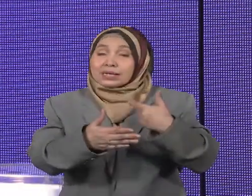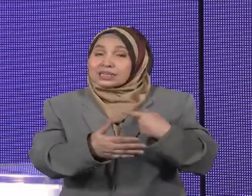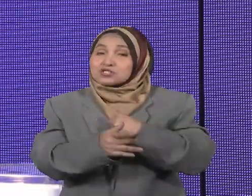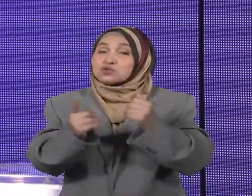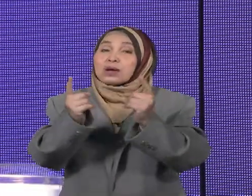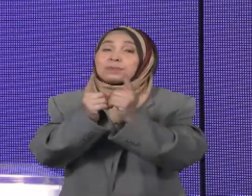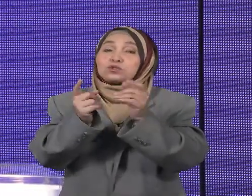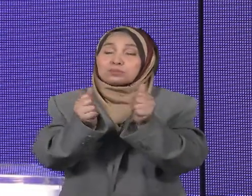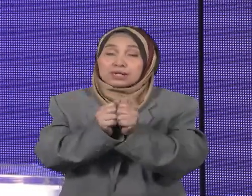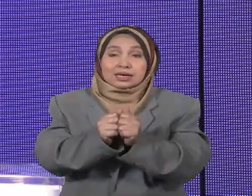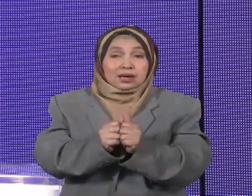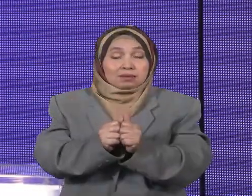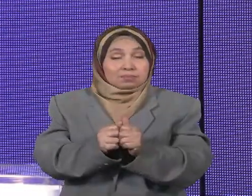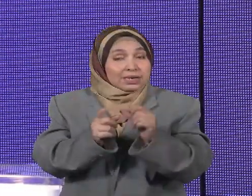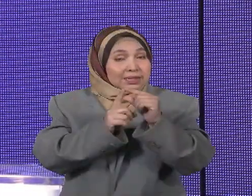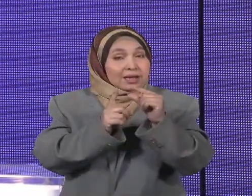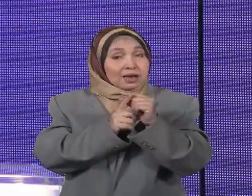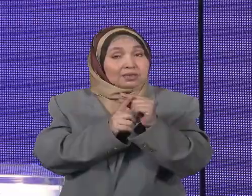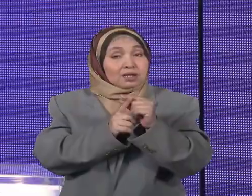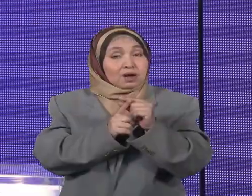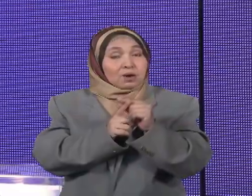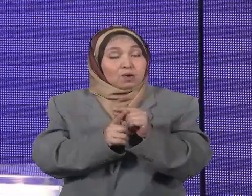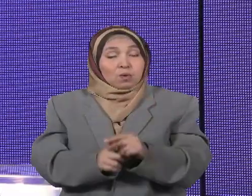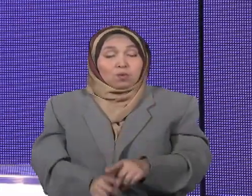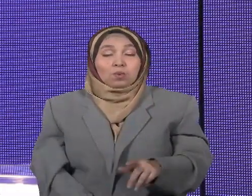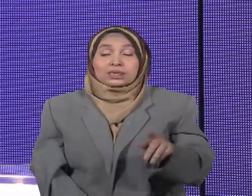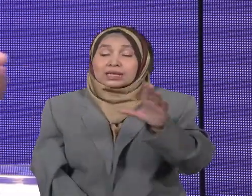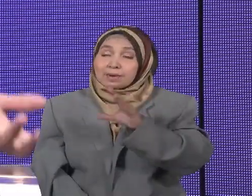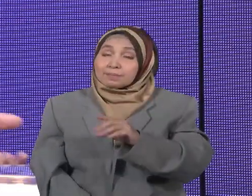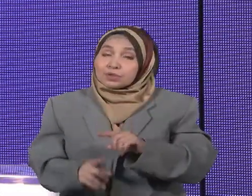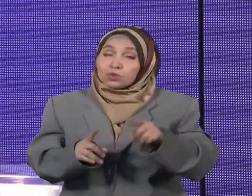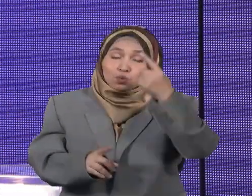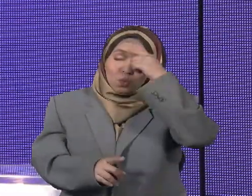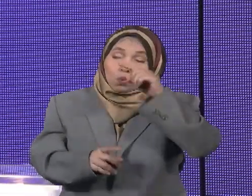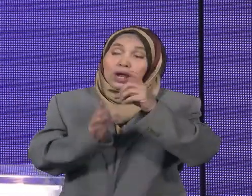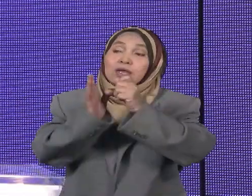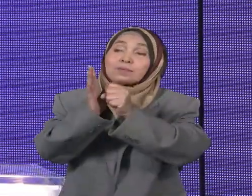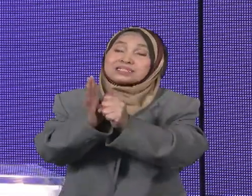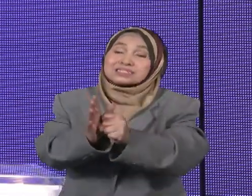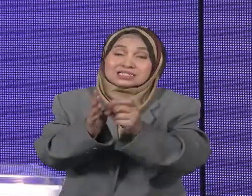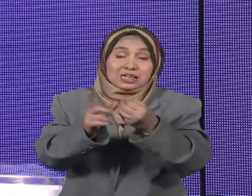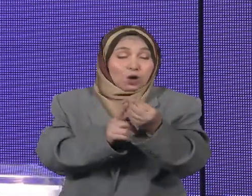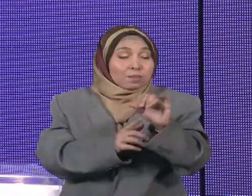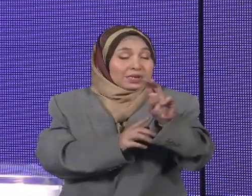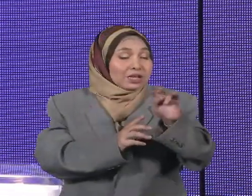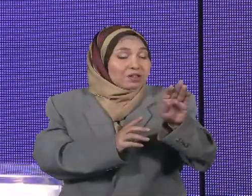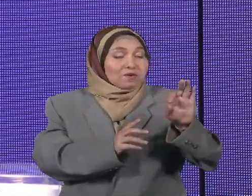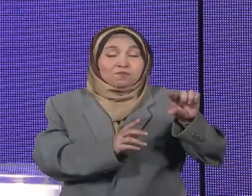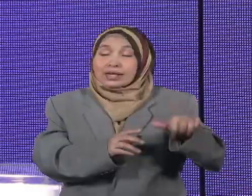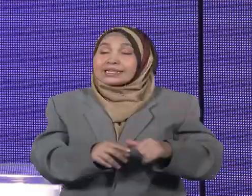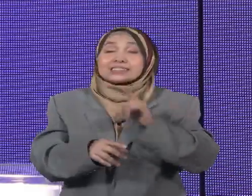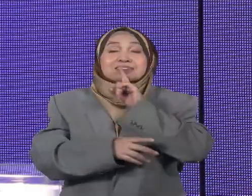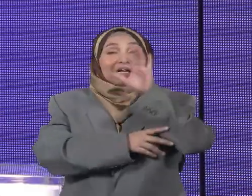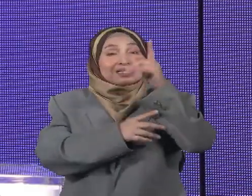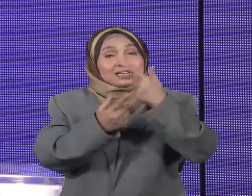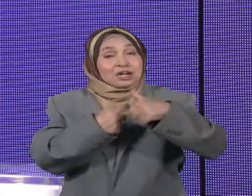berjumpa dengan perkataan wala khaufun alaihim wala hum yahzanun bagi orang yang bersedekah ataupun berinfak. Ini janji daripada Allah